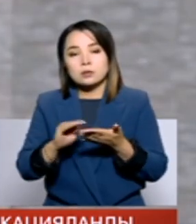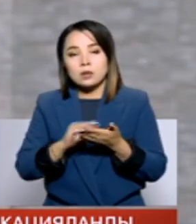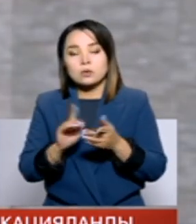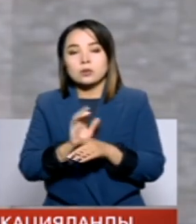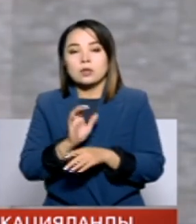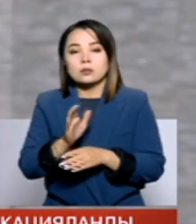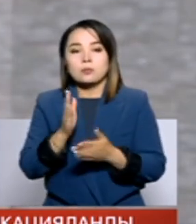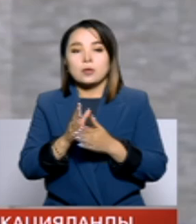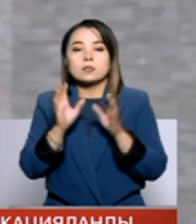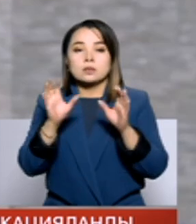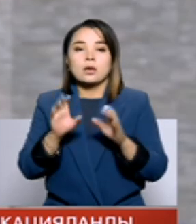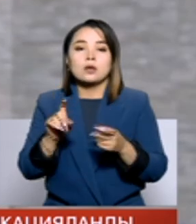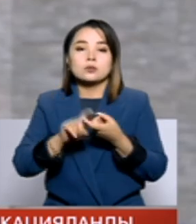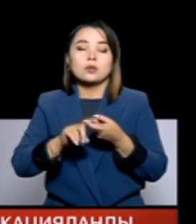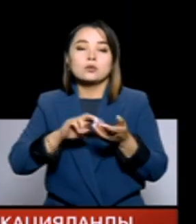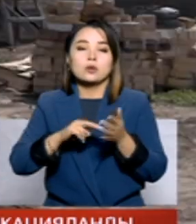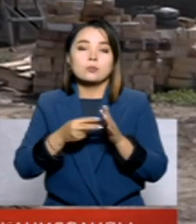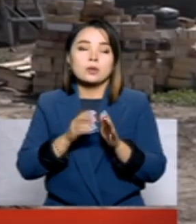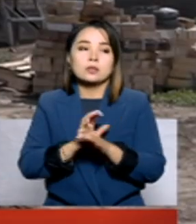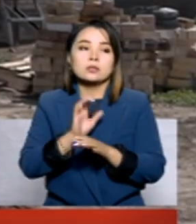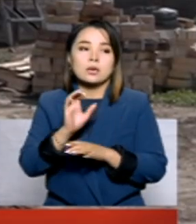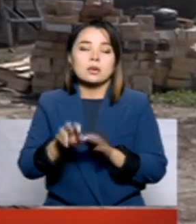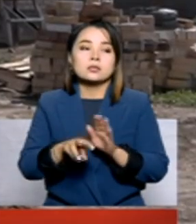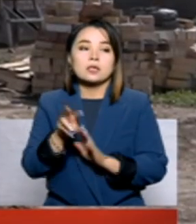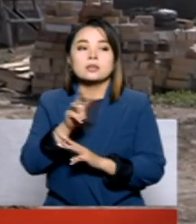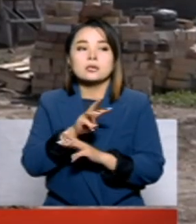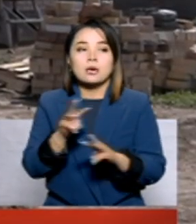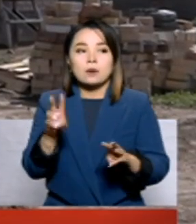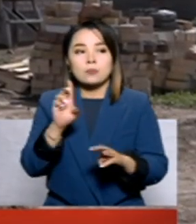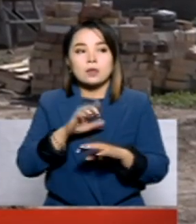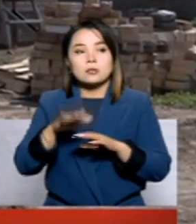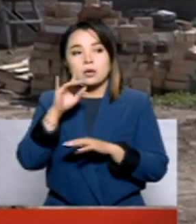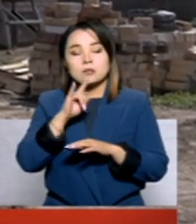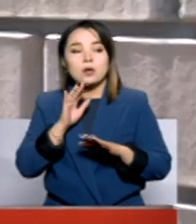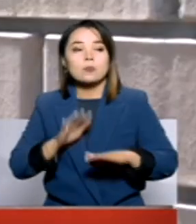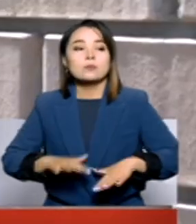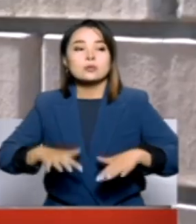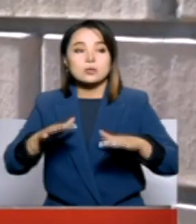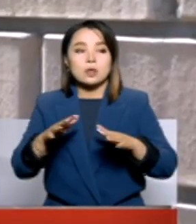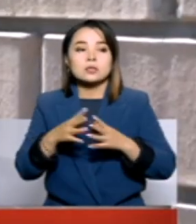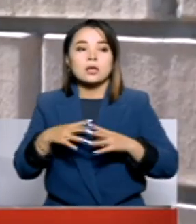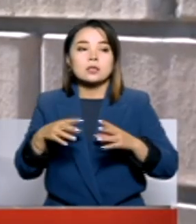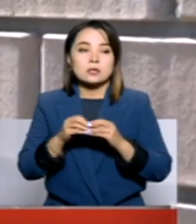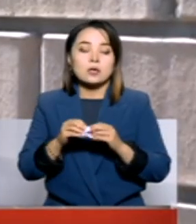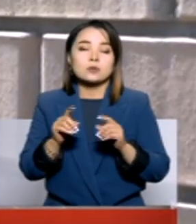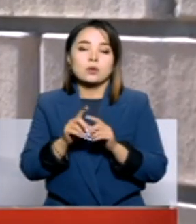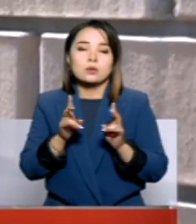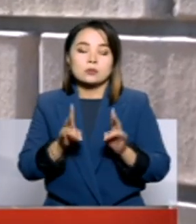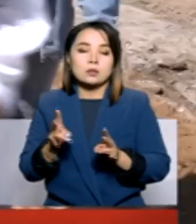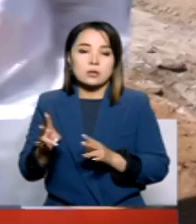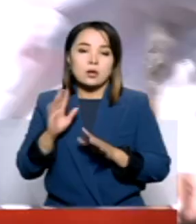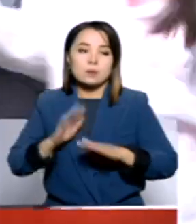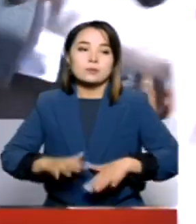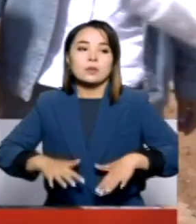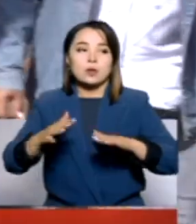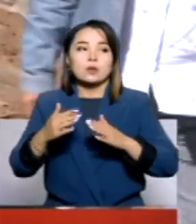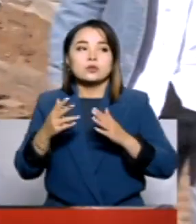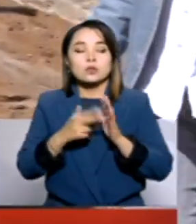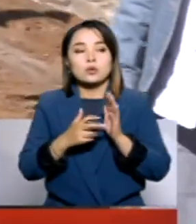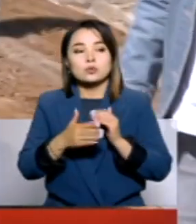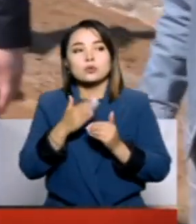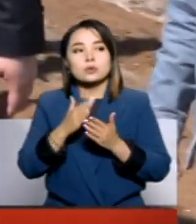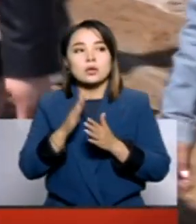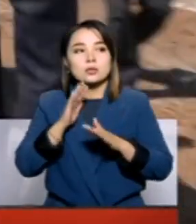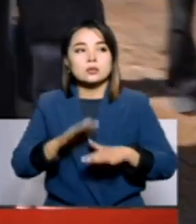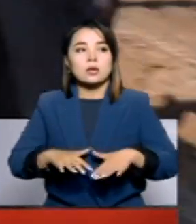өткізе береді. Біз заң жобасын сенатқа жібердік. Батыс Қазақстан облысында тасқыннан зардап шеккен отбасыларға 800-ге жуық тұрғын үй салынып жатыр. Соның